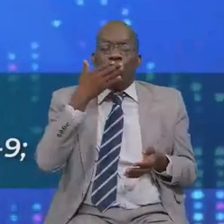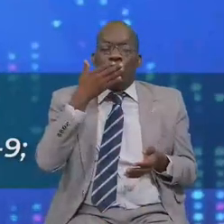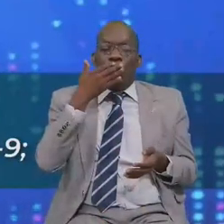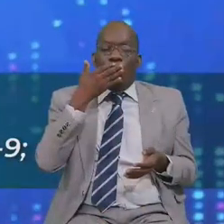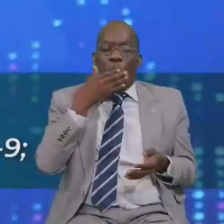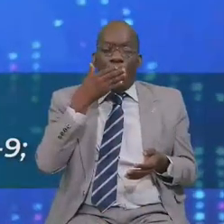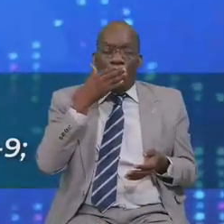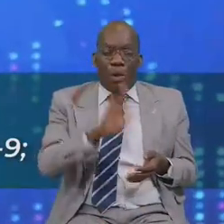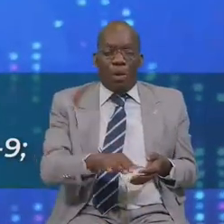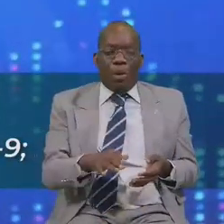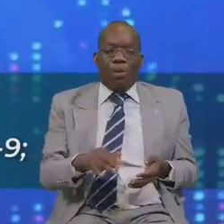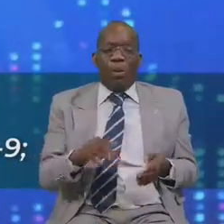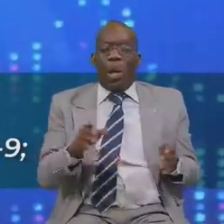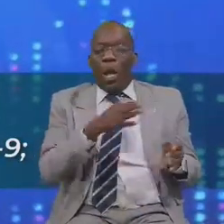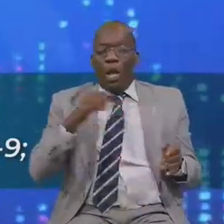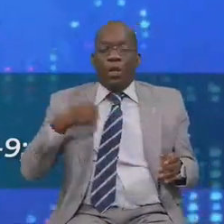changés.